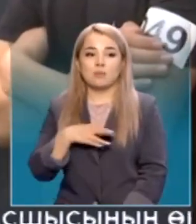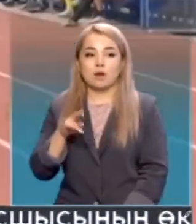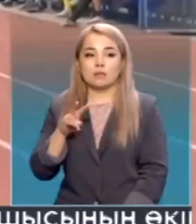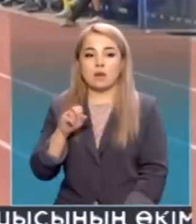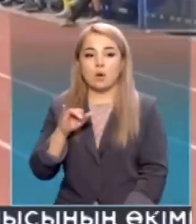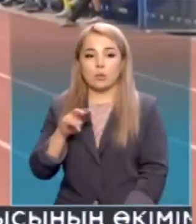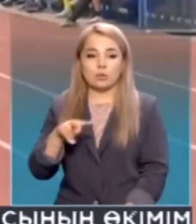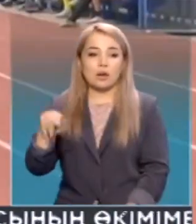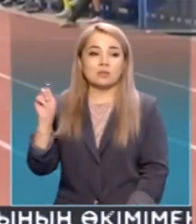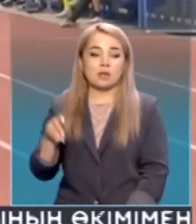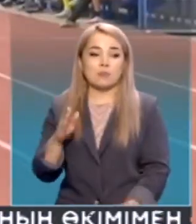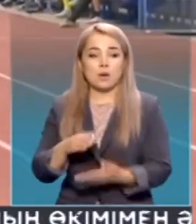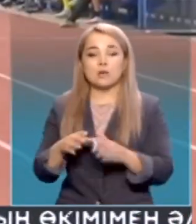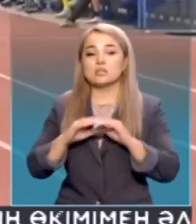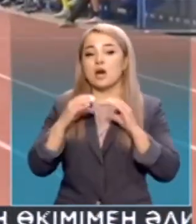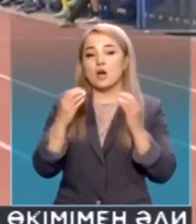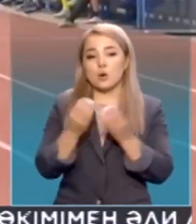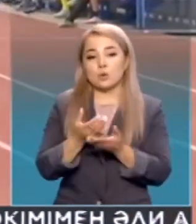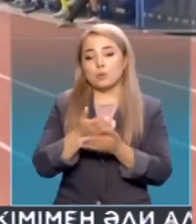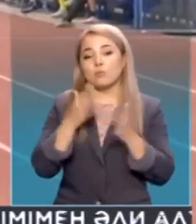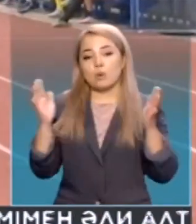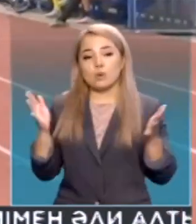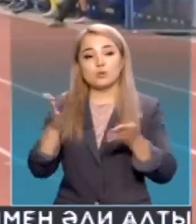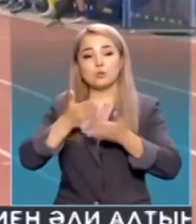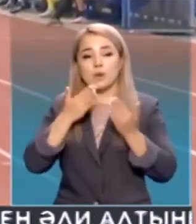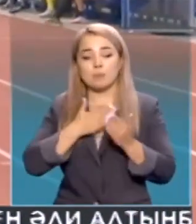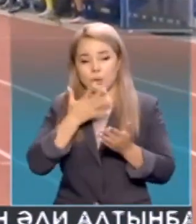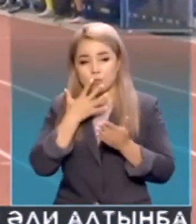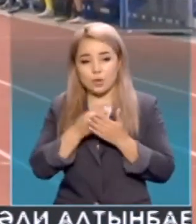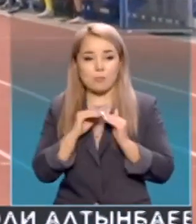Осындай стадиондар жоқ, онда кішігірім стадиондар ғана.